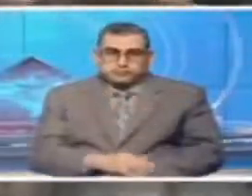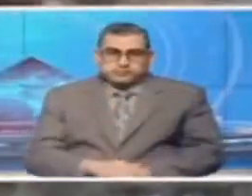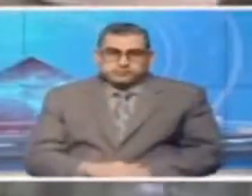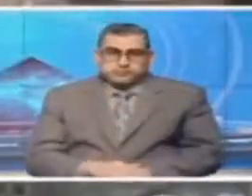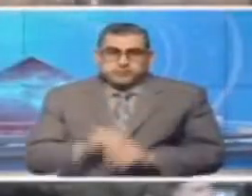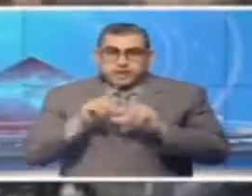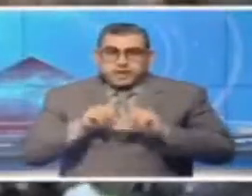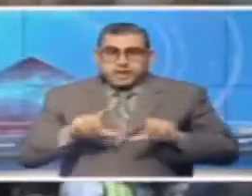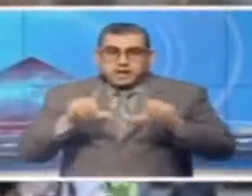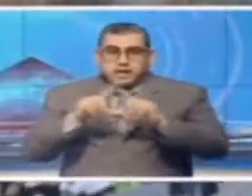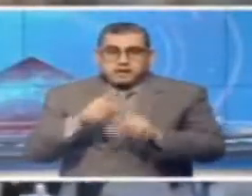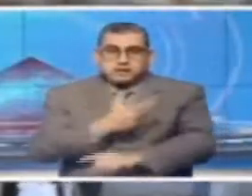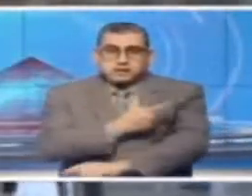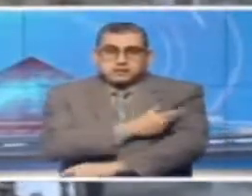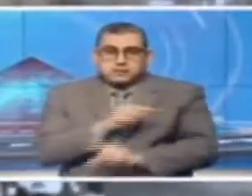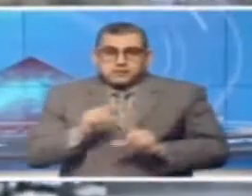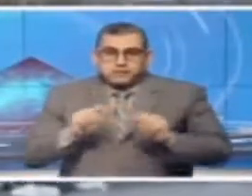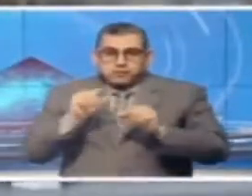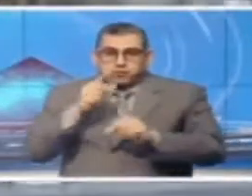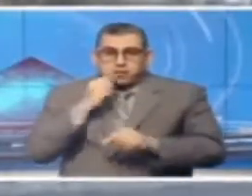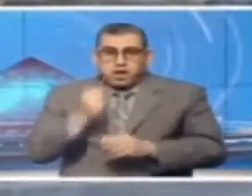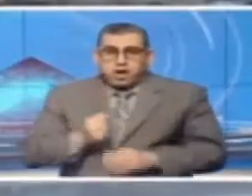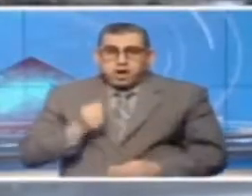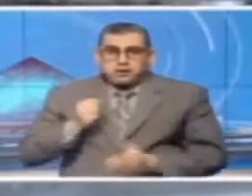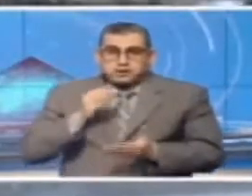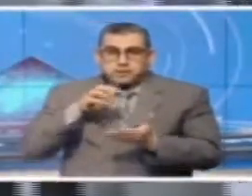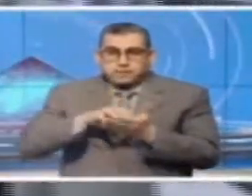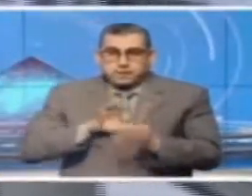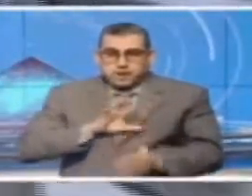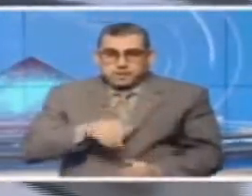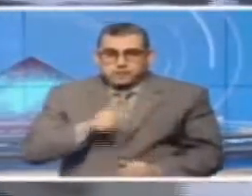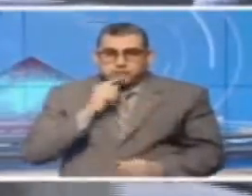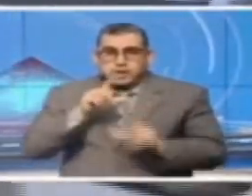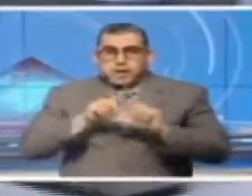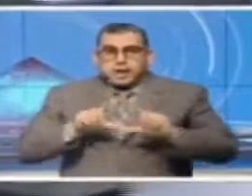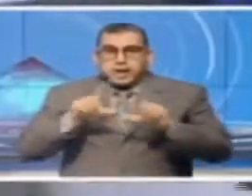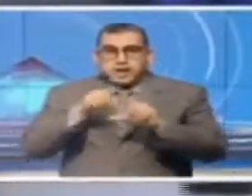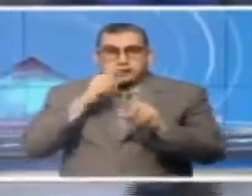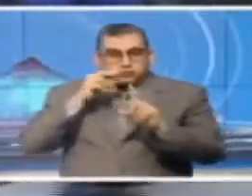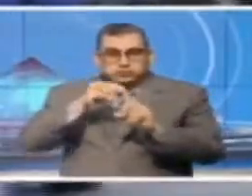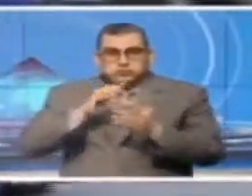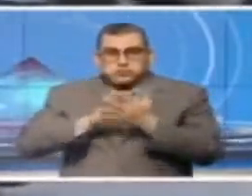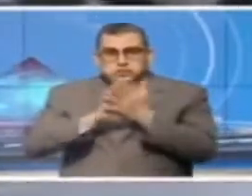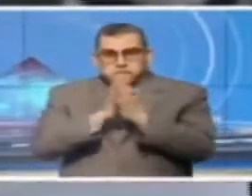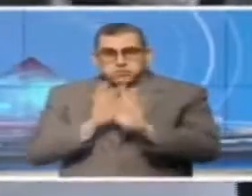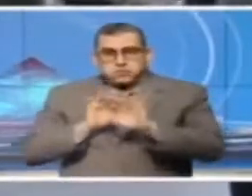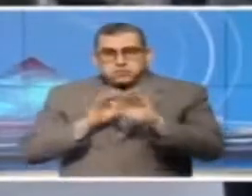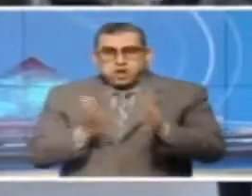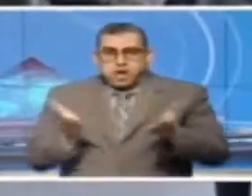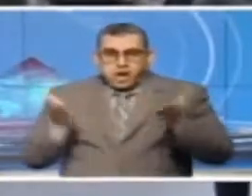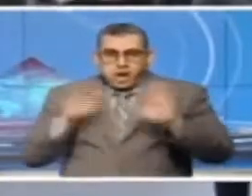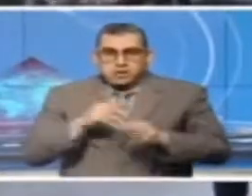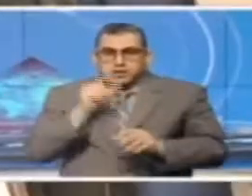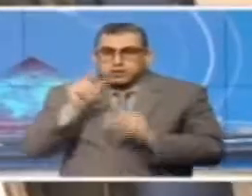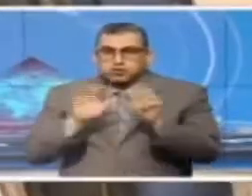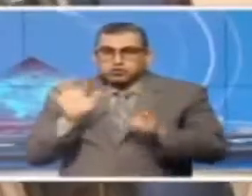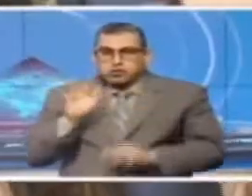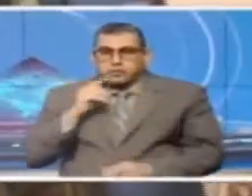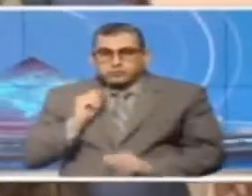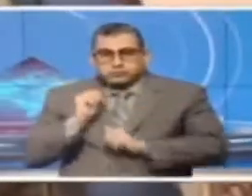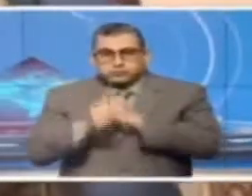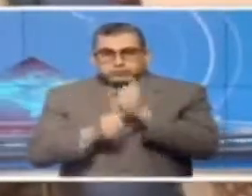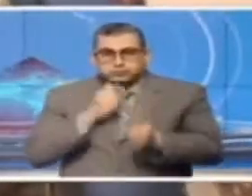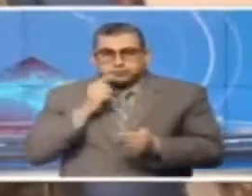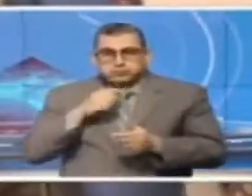لجنة التطعيم بمحطة سكك حديد مصر، واحدة من اللجان التي تشهد زخما وإقبالا غير عادي من قبل المواطنين